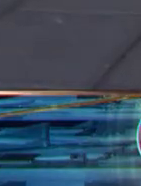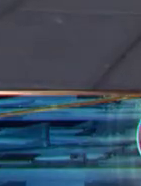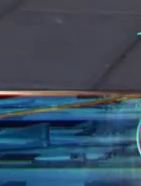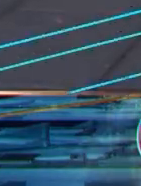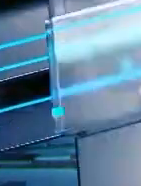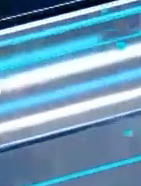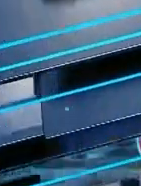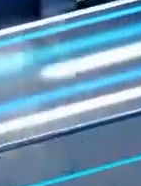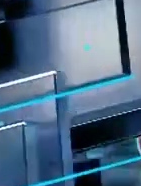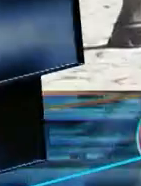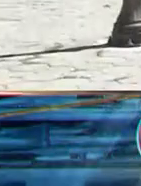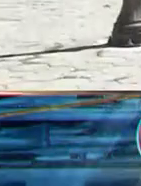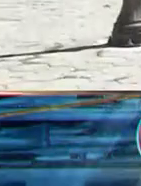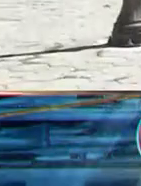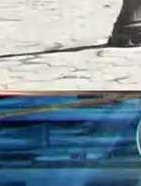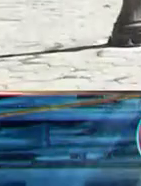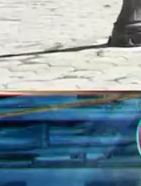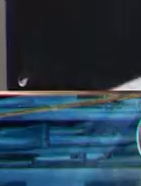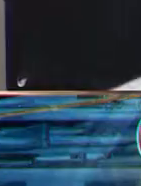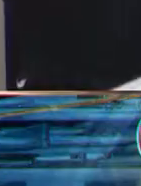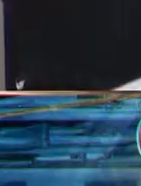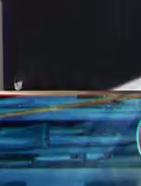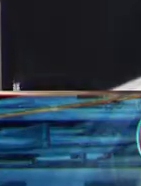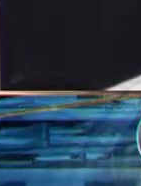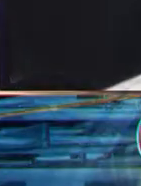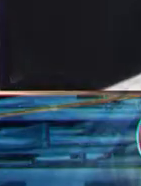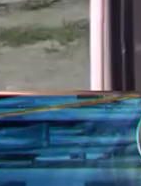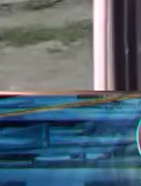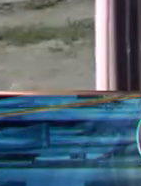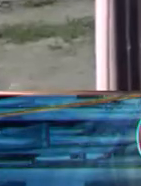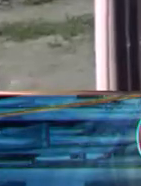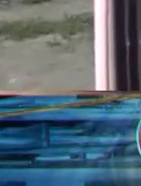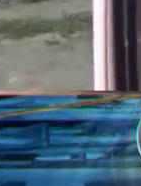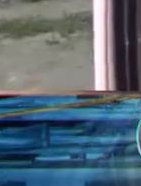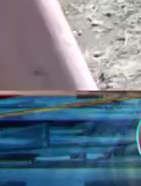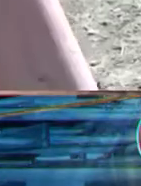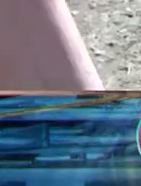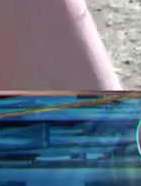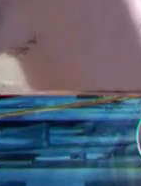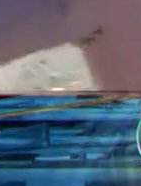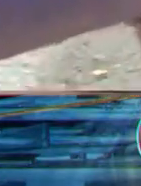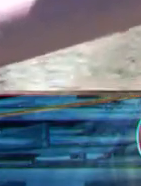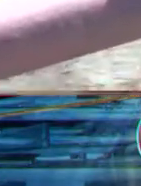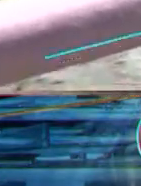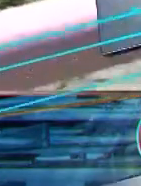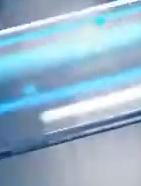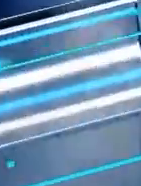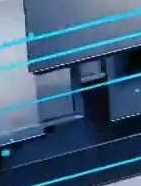поликлиникам. На борьбу с вирусом. В моногороде Текели активно проводятся дезинфекционные